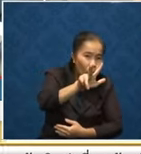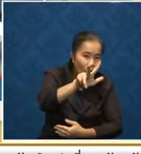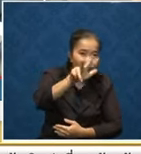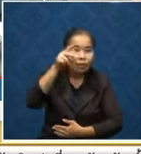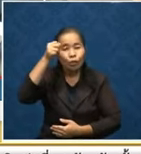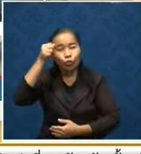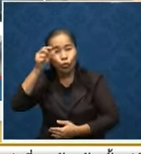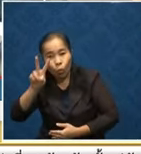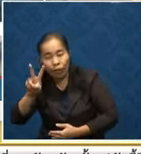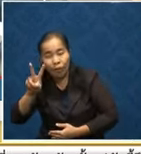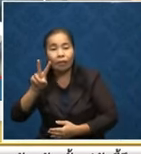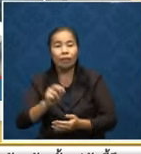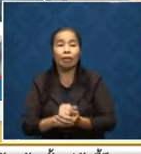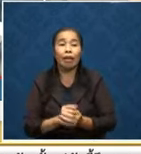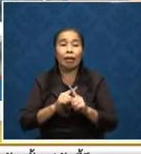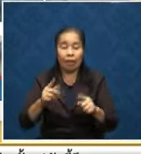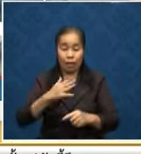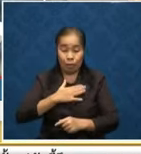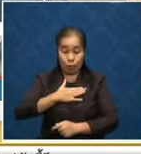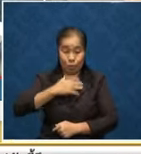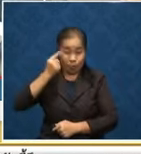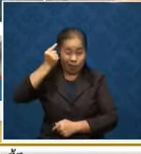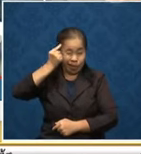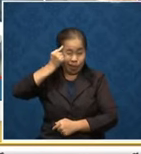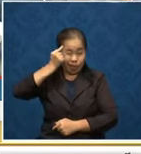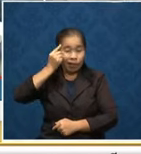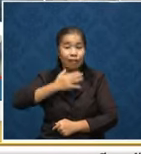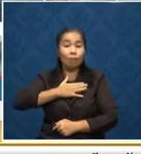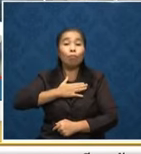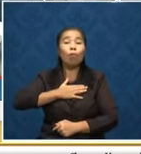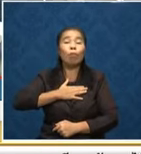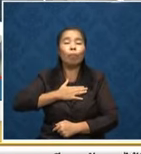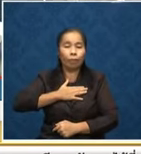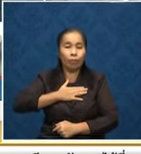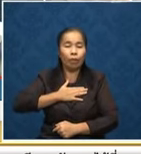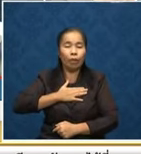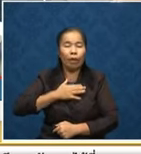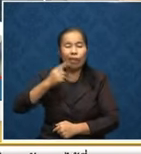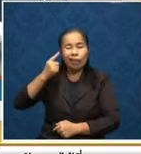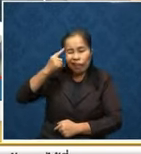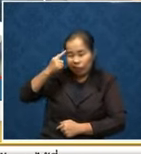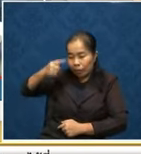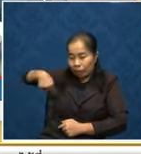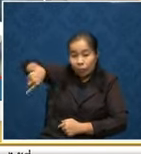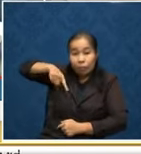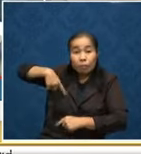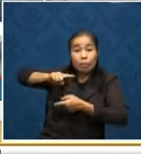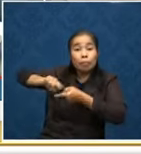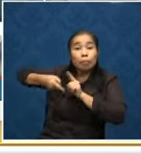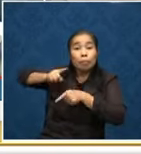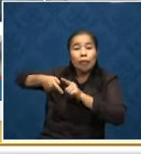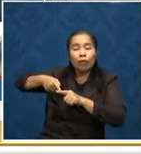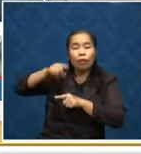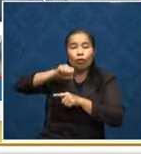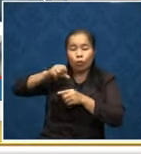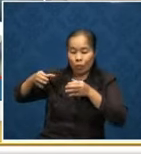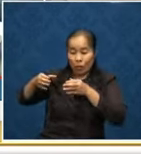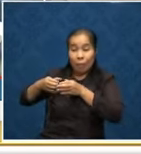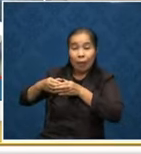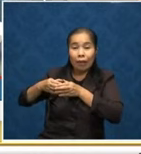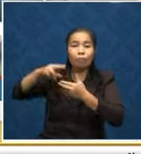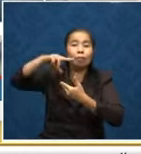างแต่ในความคิดเห็นของผมครับท่านประธานครับและในความคิดเห็นของเพื่อนสมาชิกสภาผู้แทนราษฎรจากพรรคพลัง